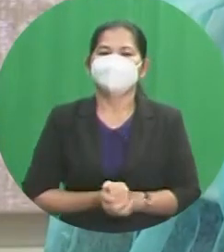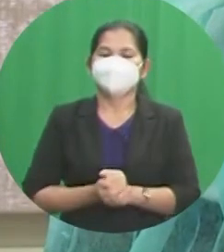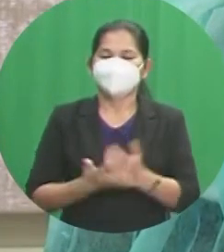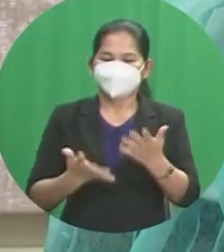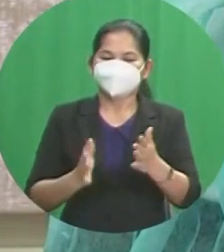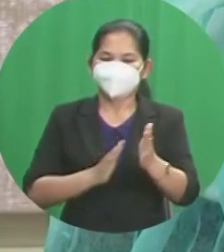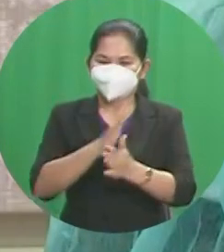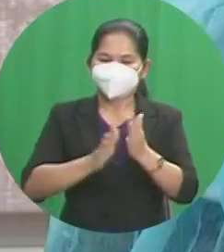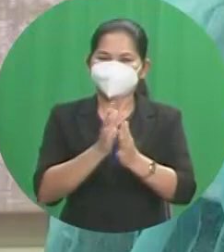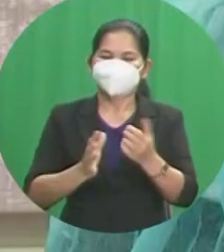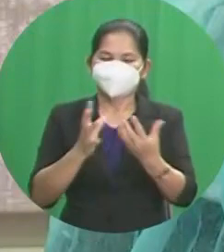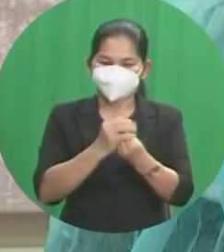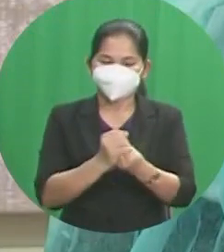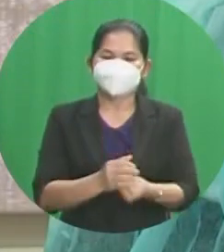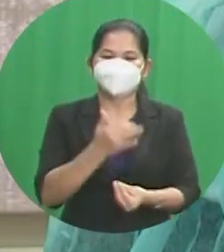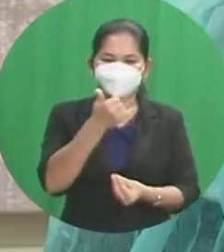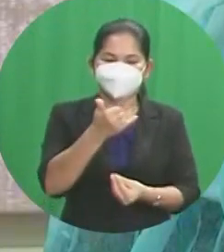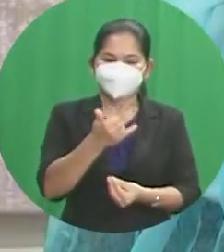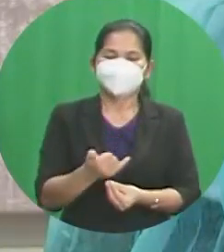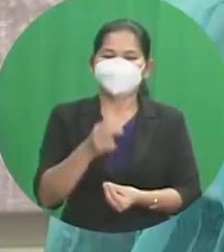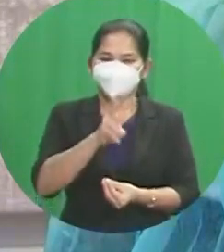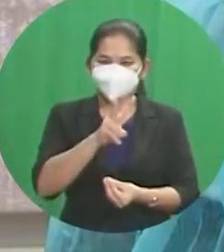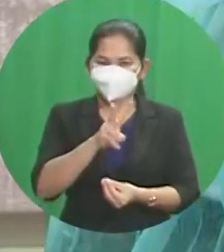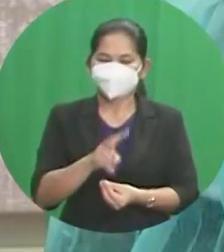នៅទូទាំងប្រទេសសរុបចំនួន